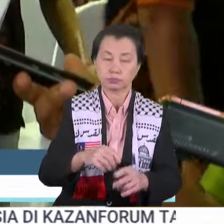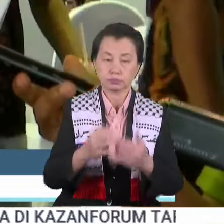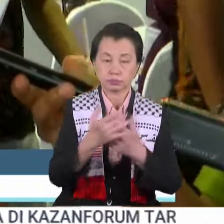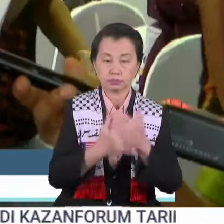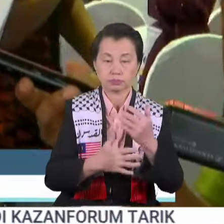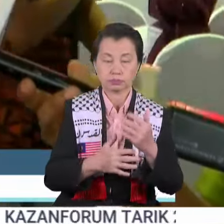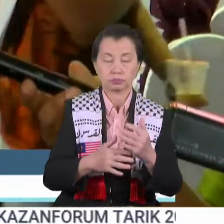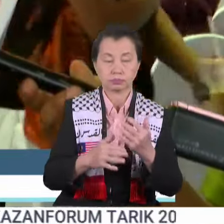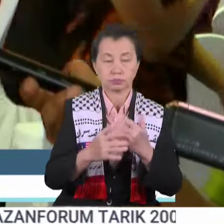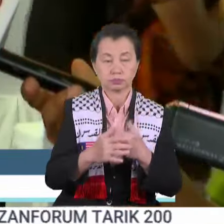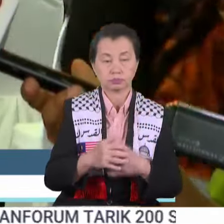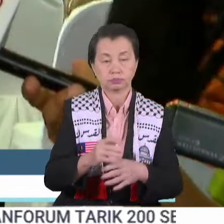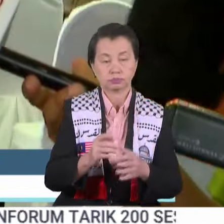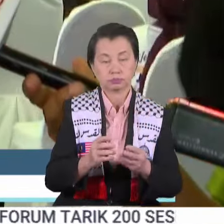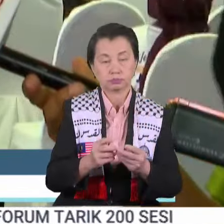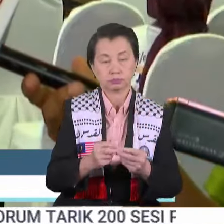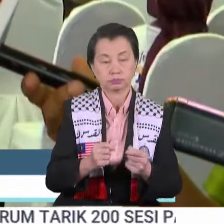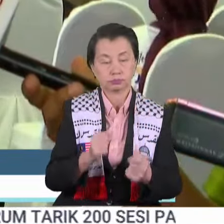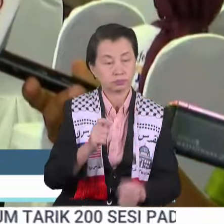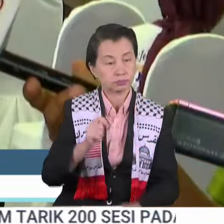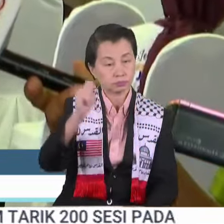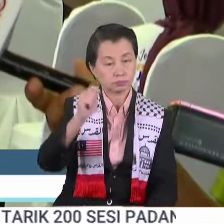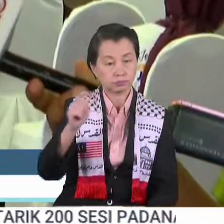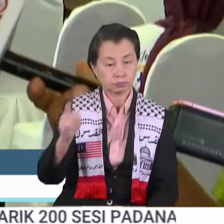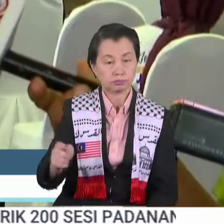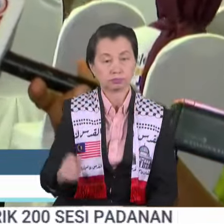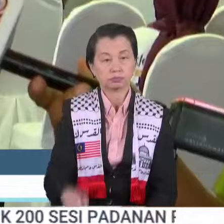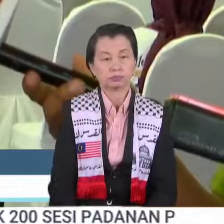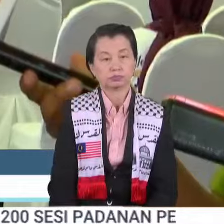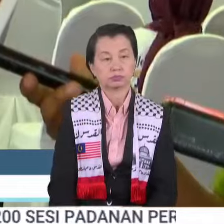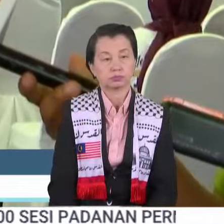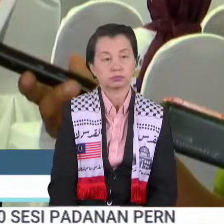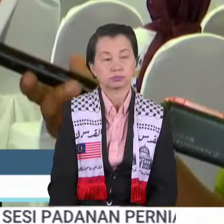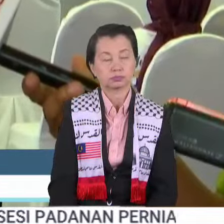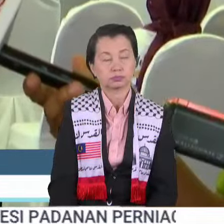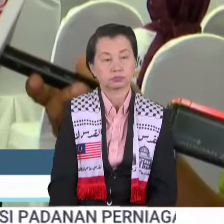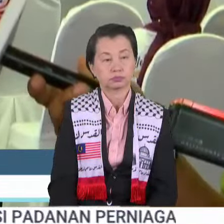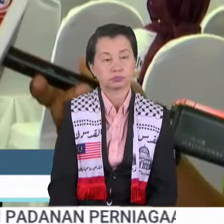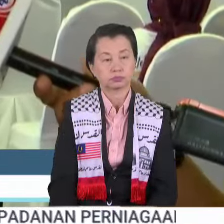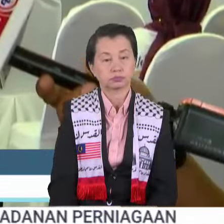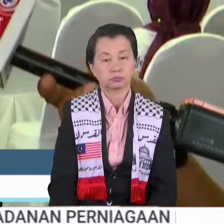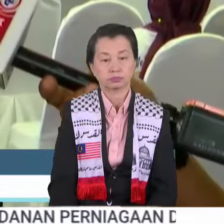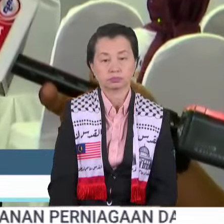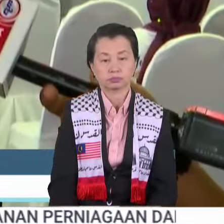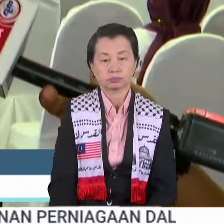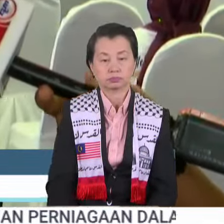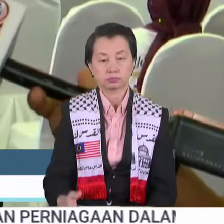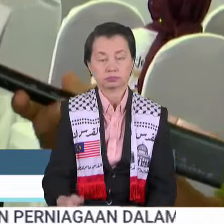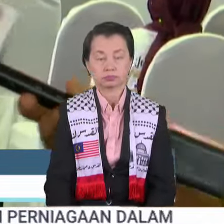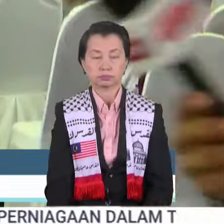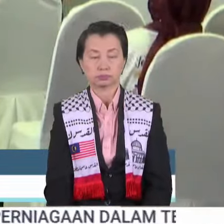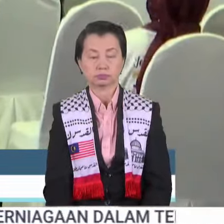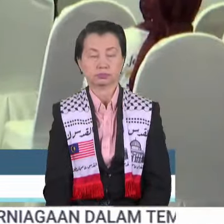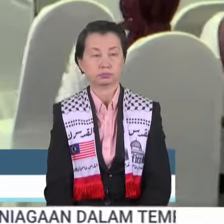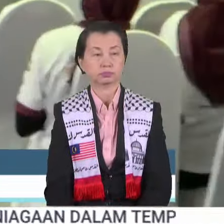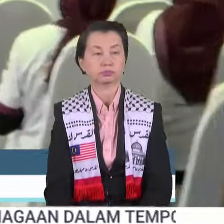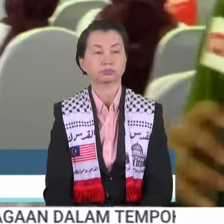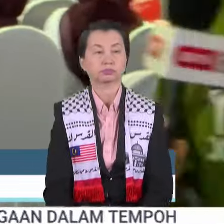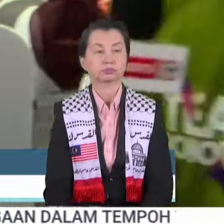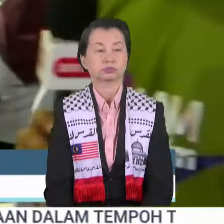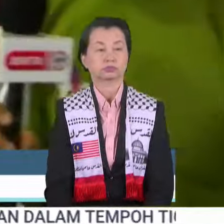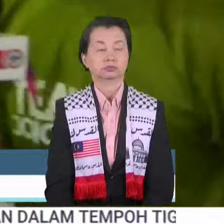ini, untuk bersama-sama untuk showcase pada malam ini yang disiarkan secara langsung di Johor FM dan juga FB Live Johor FM, penerima langsung. Okay.